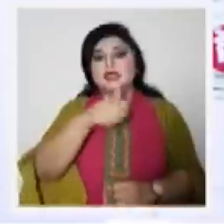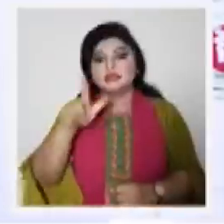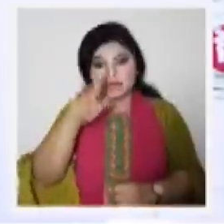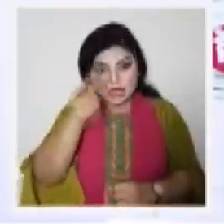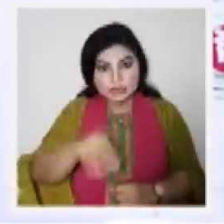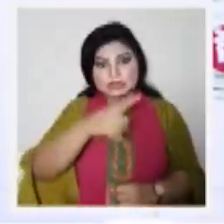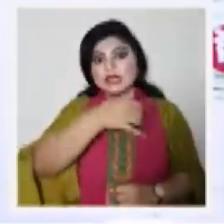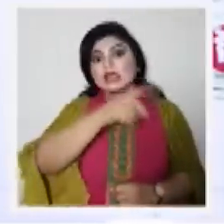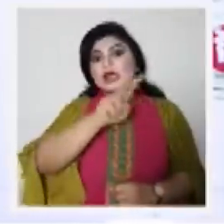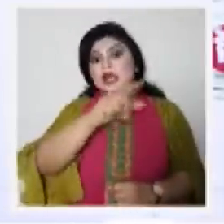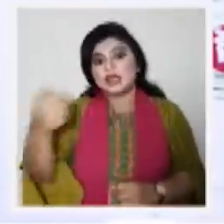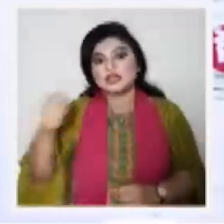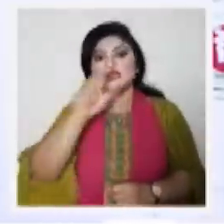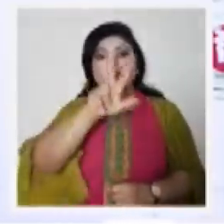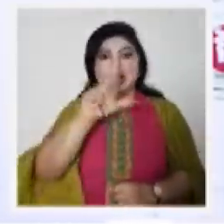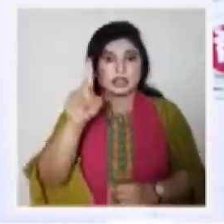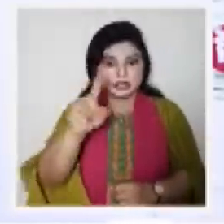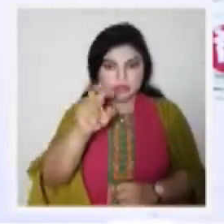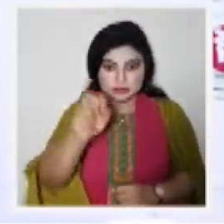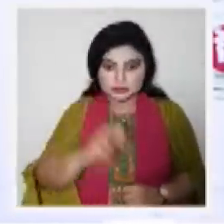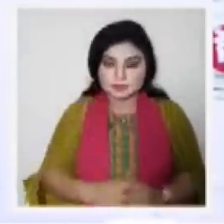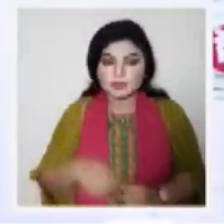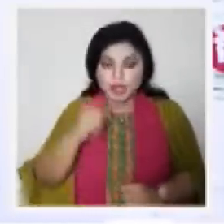নমুনা। এ পর্যন্ত নমুনা পরীক্ষা হয়েছে